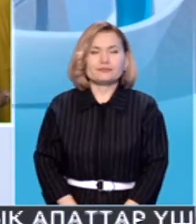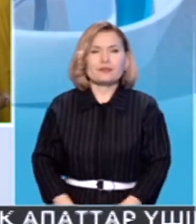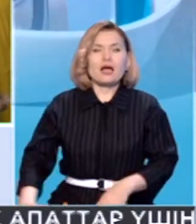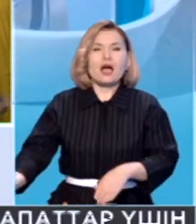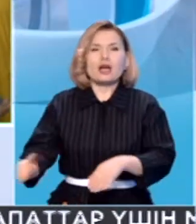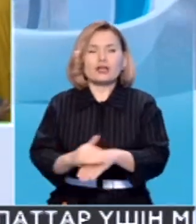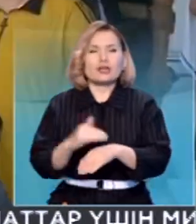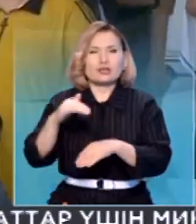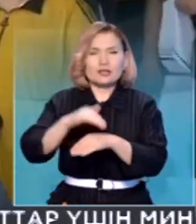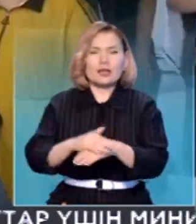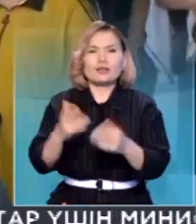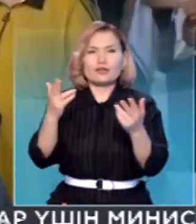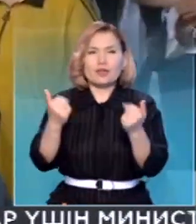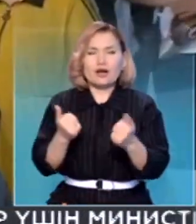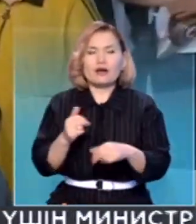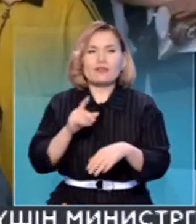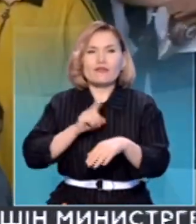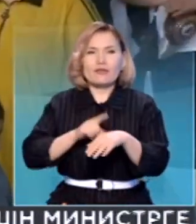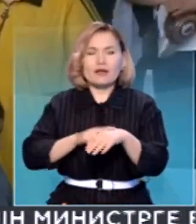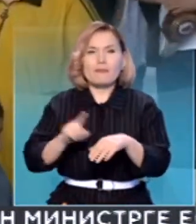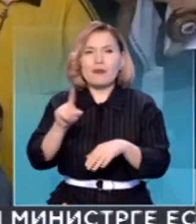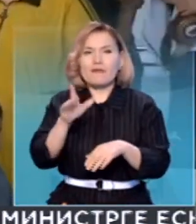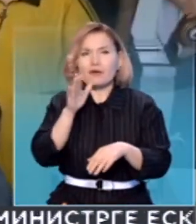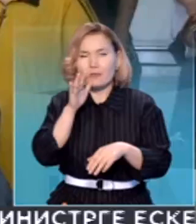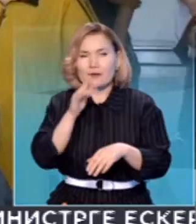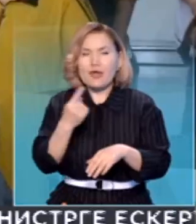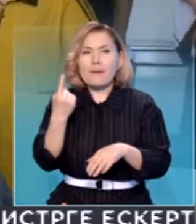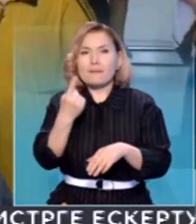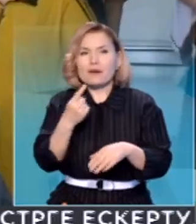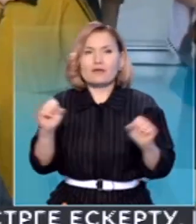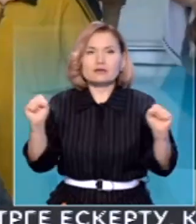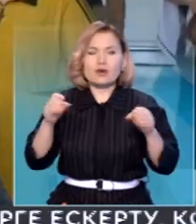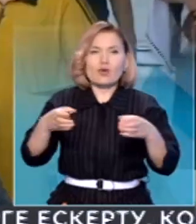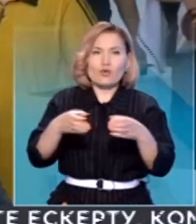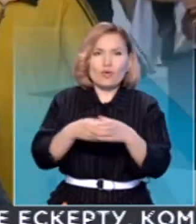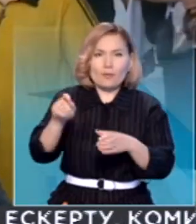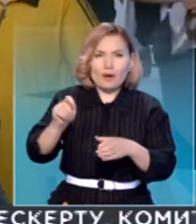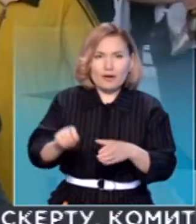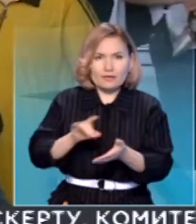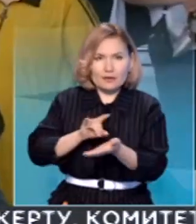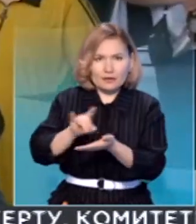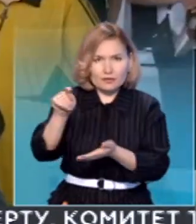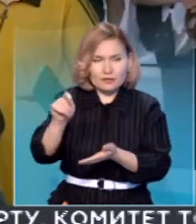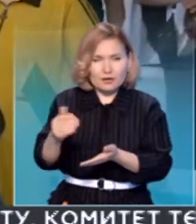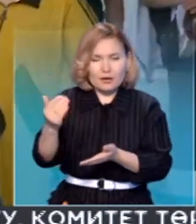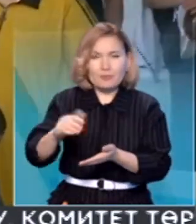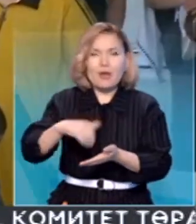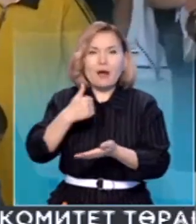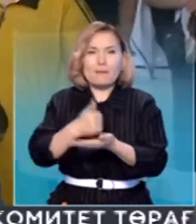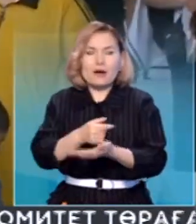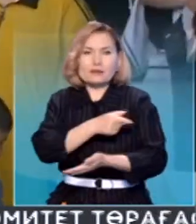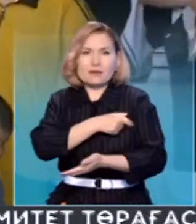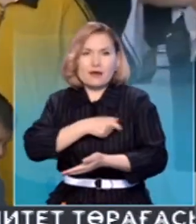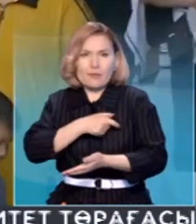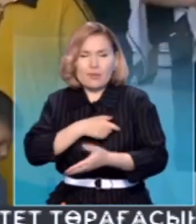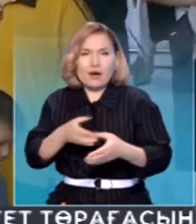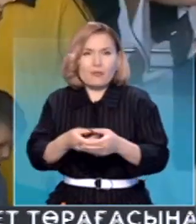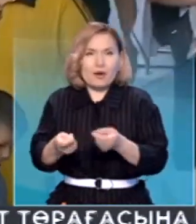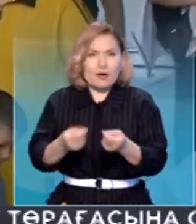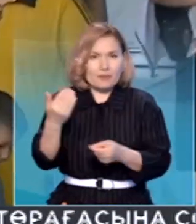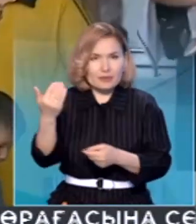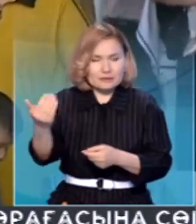Кешар Гармангүл, я түскі бірде ең бірінші лек келді. Олында Қазақстан ұлттық құрамасының бас папкері Мырзағали Айтжан